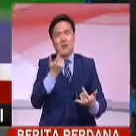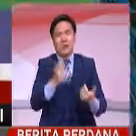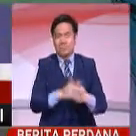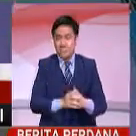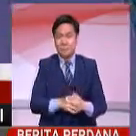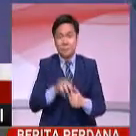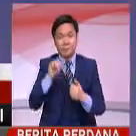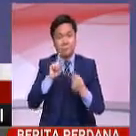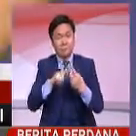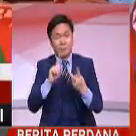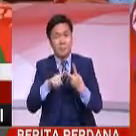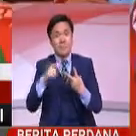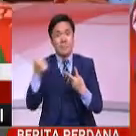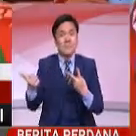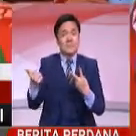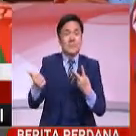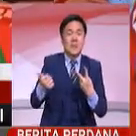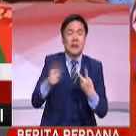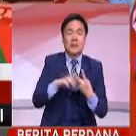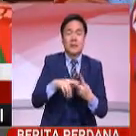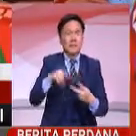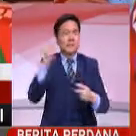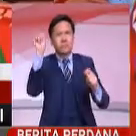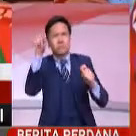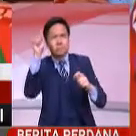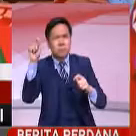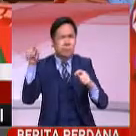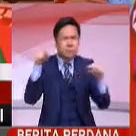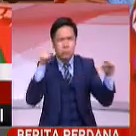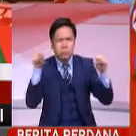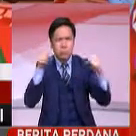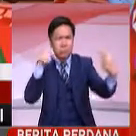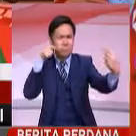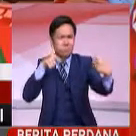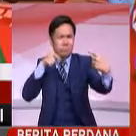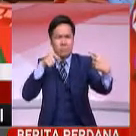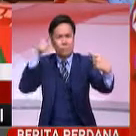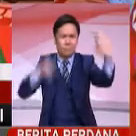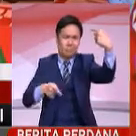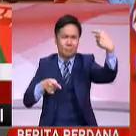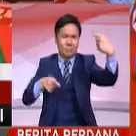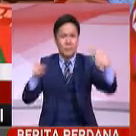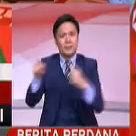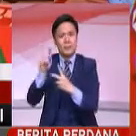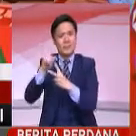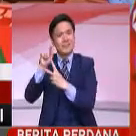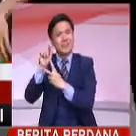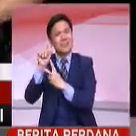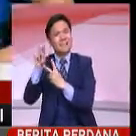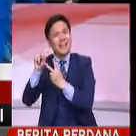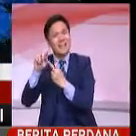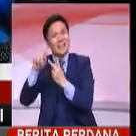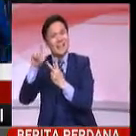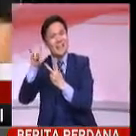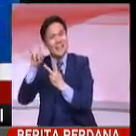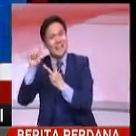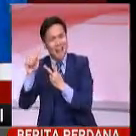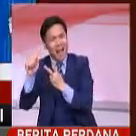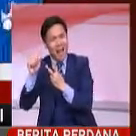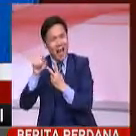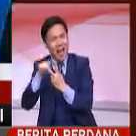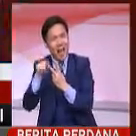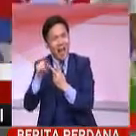selain permainan tidak konsisten serta kekuatan yang tidak setara dengan lawan pasangan terancam Medan live Jing ada